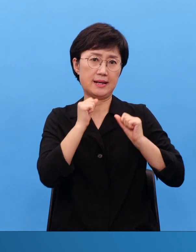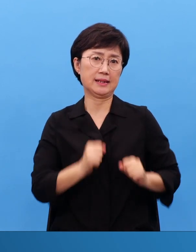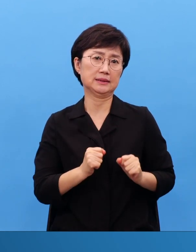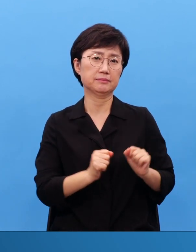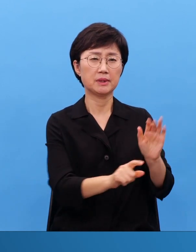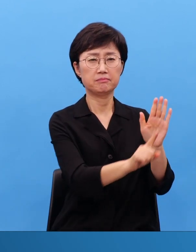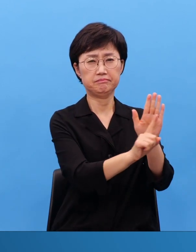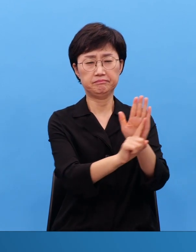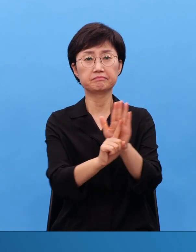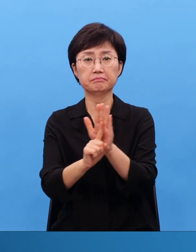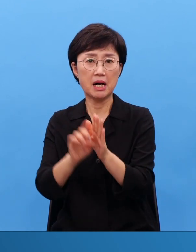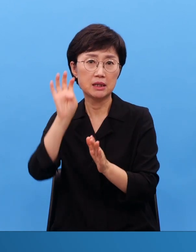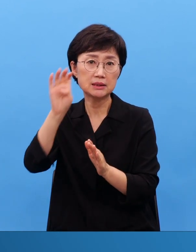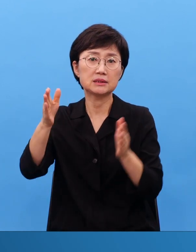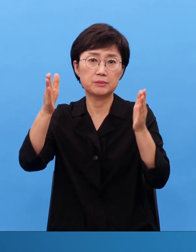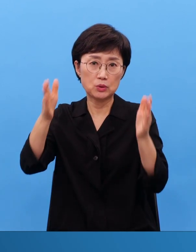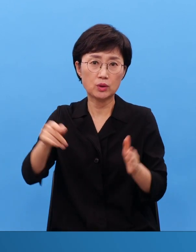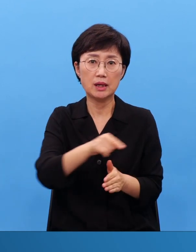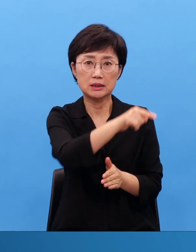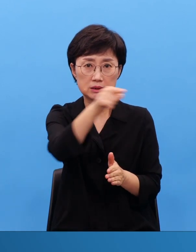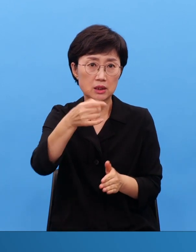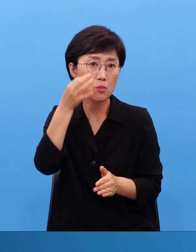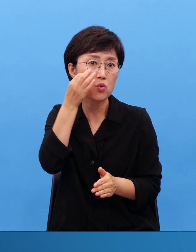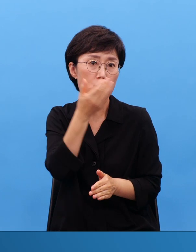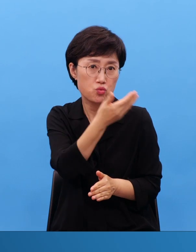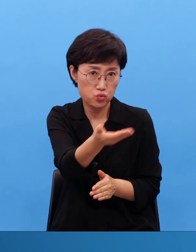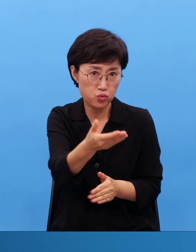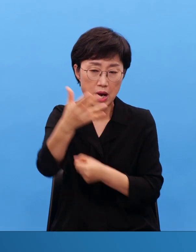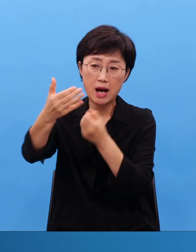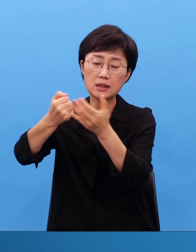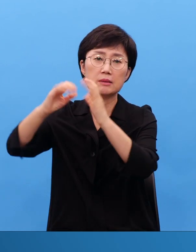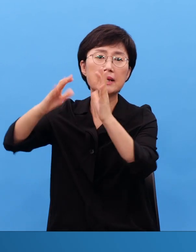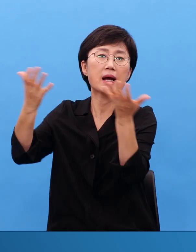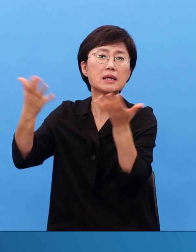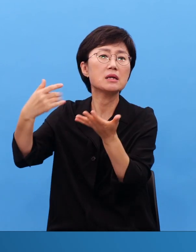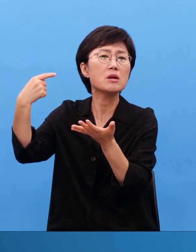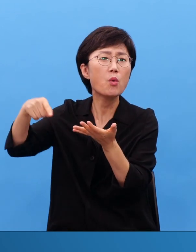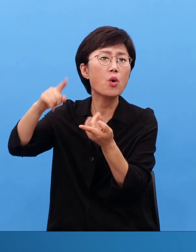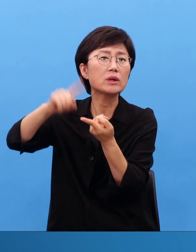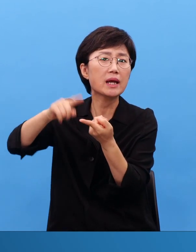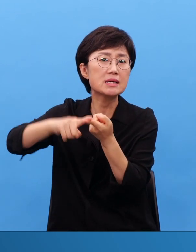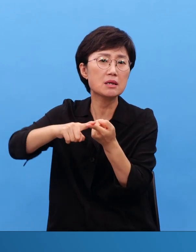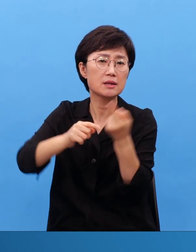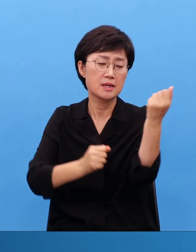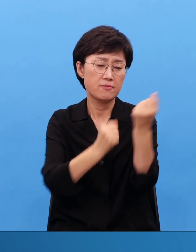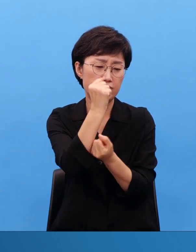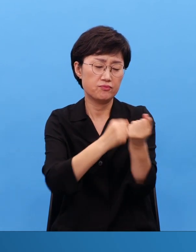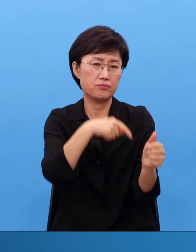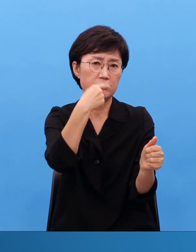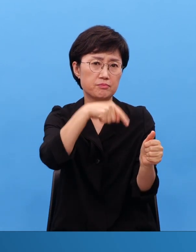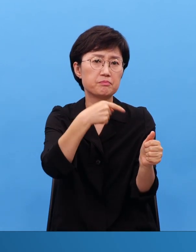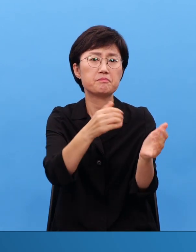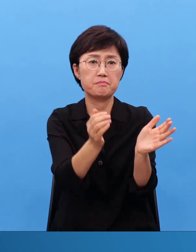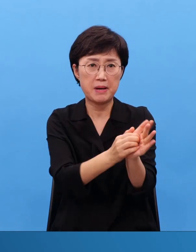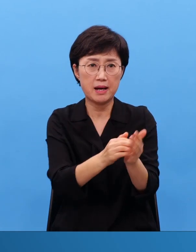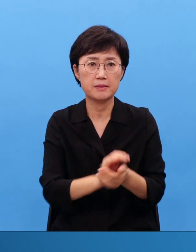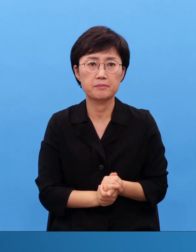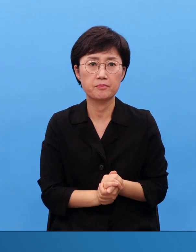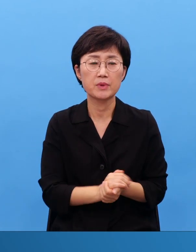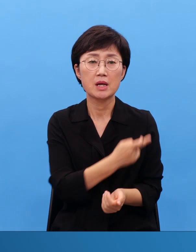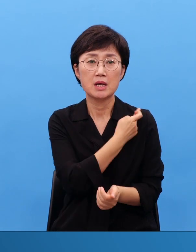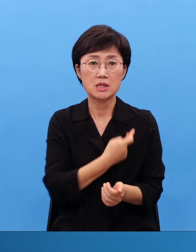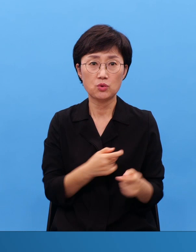친히 살아계심을 나타내사 40일 동안 그들에게 보이시며 하나님 나라의 일을